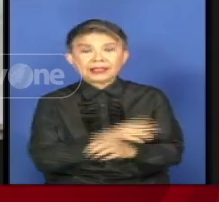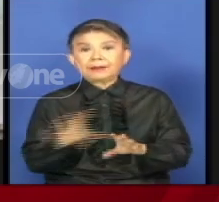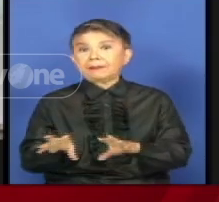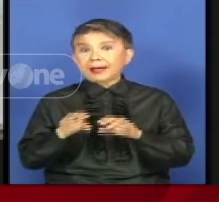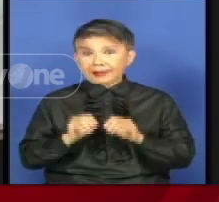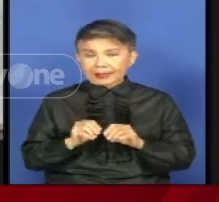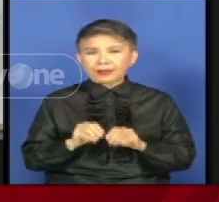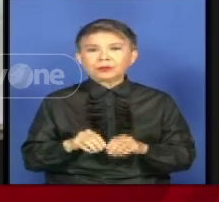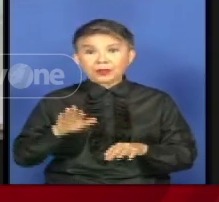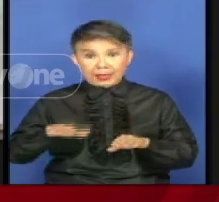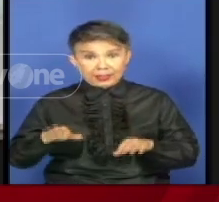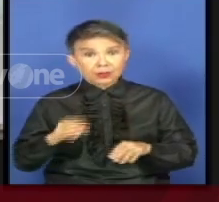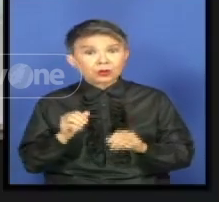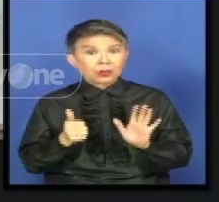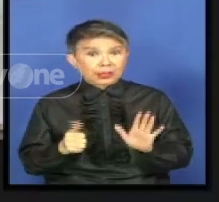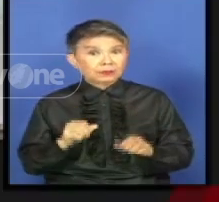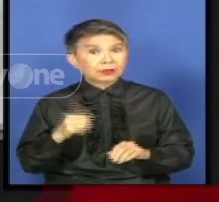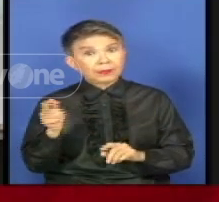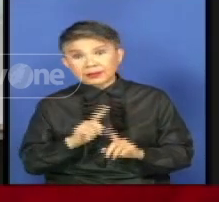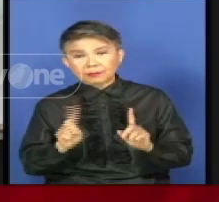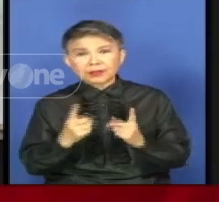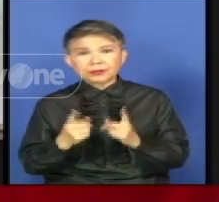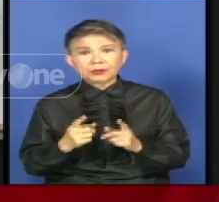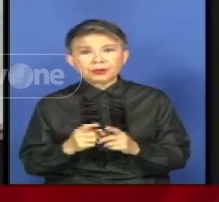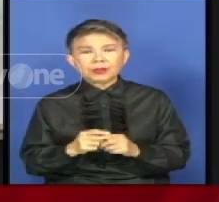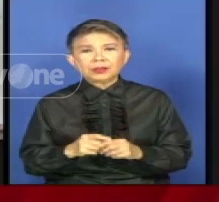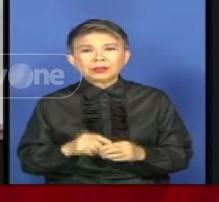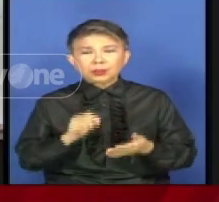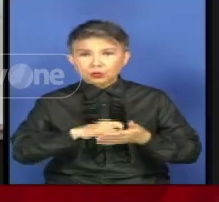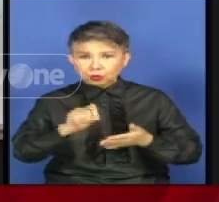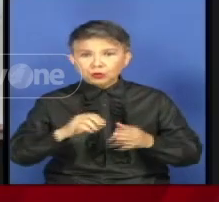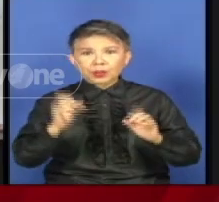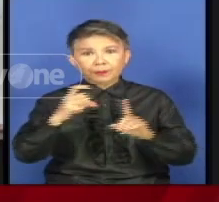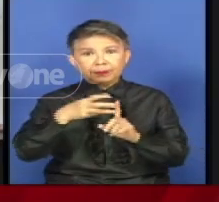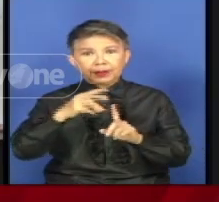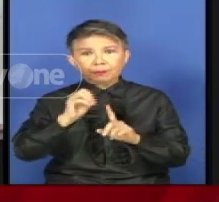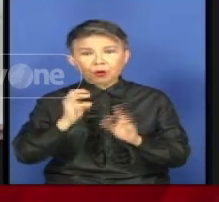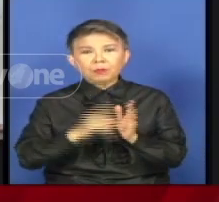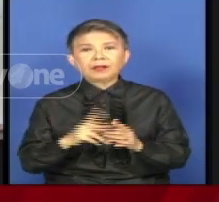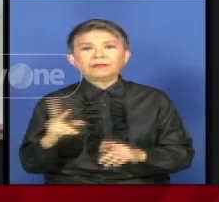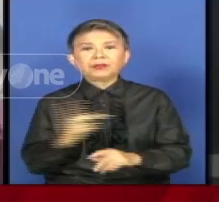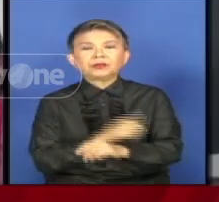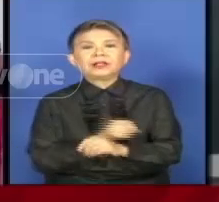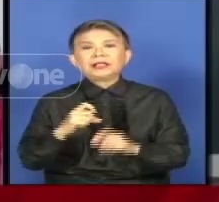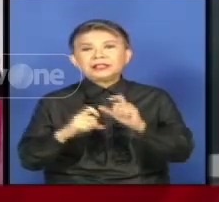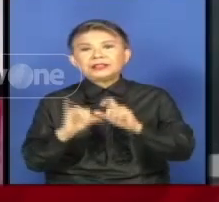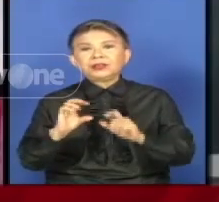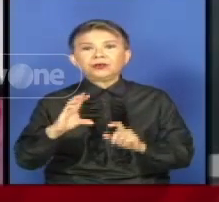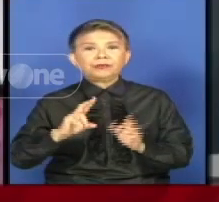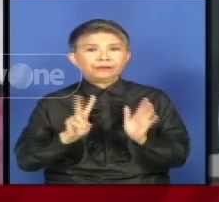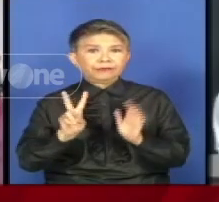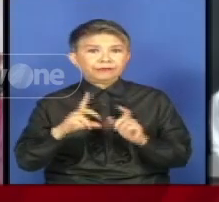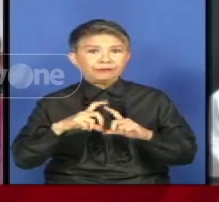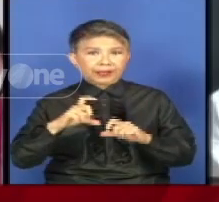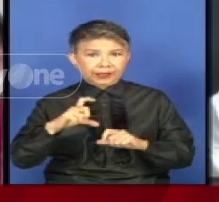Vaksin yang diberikan untuk anak umur 6 sampai 11 yang sudah disetujui BPOM sampai sekarang adalah vaksin Sinovac. Untuk